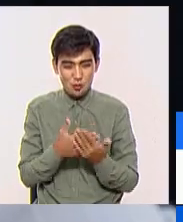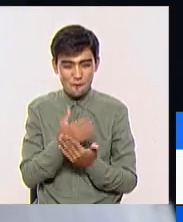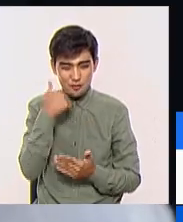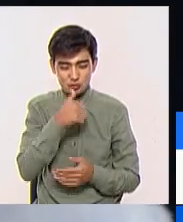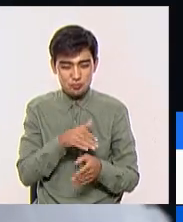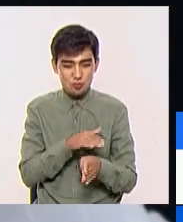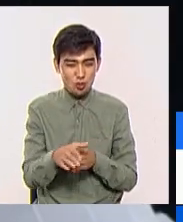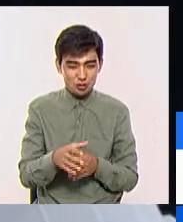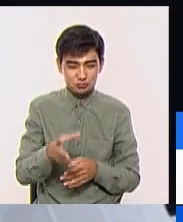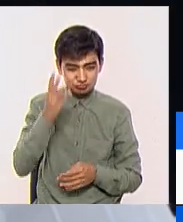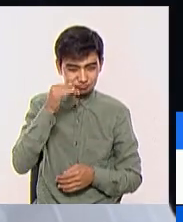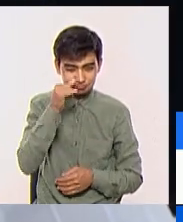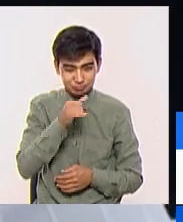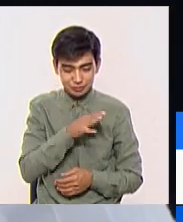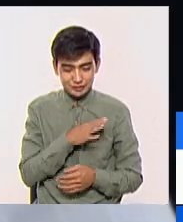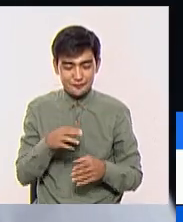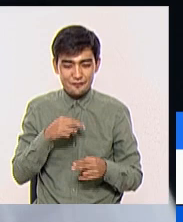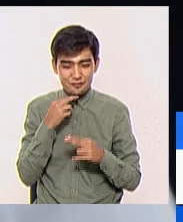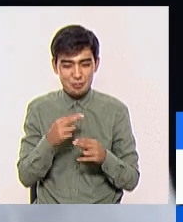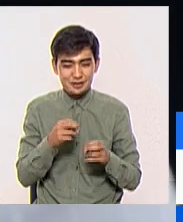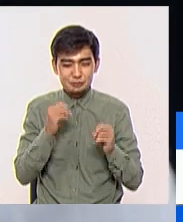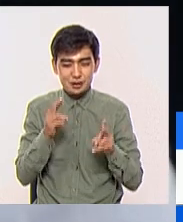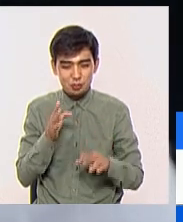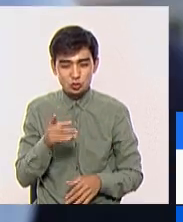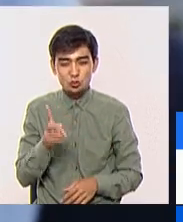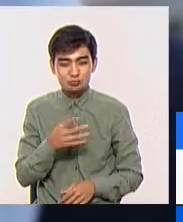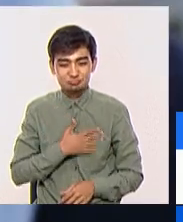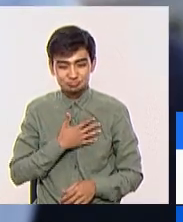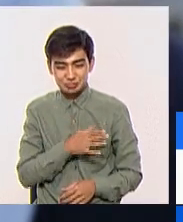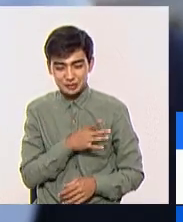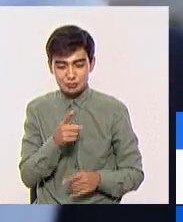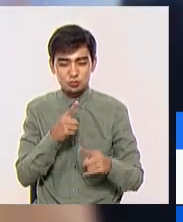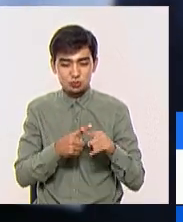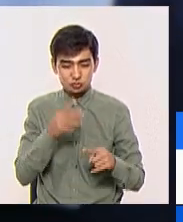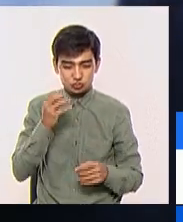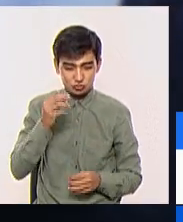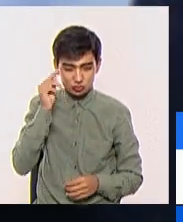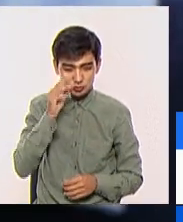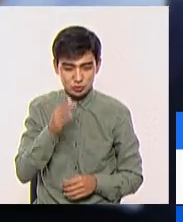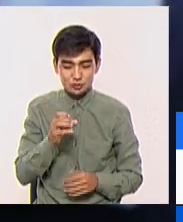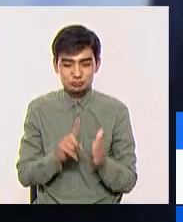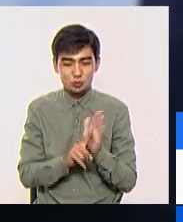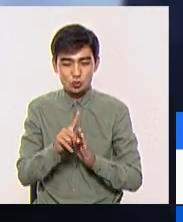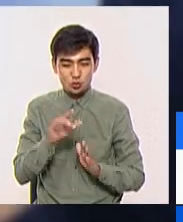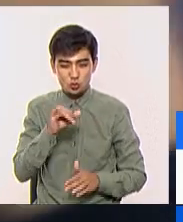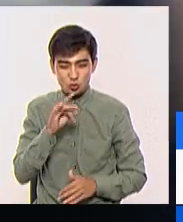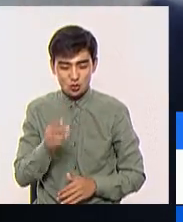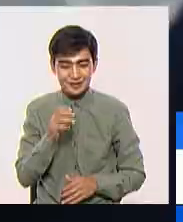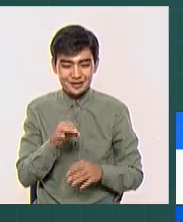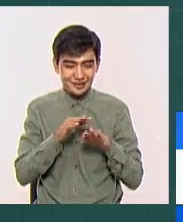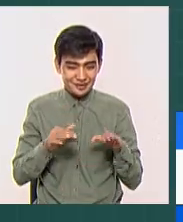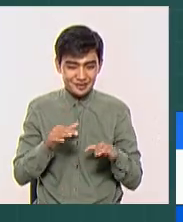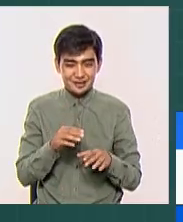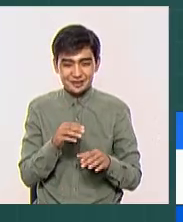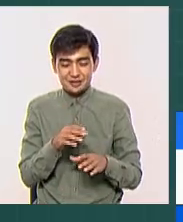игерілмеген тақырыптарға ерекше көңіл бөлініп, үлгерімі нашар оқушылар қосымша сабақтарға қатысады. Сабақ басталысымен мұғалімдермен оқушыларда маска